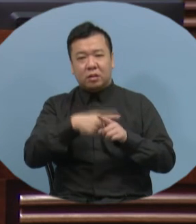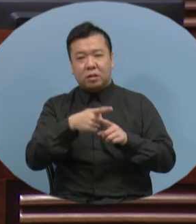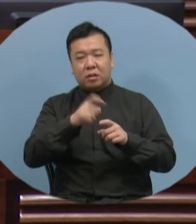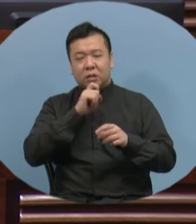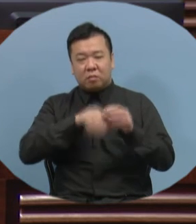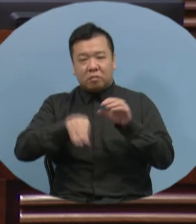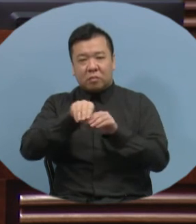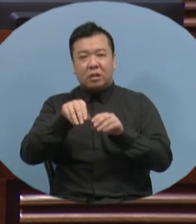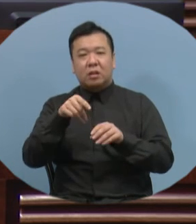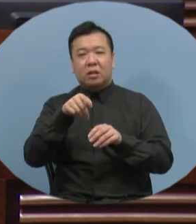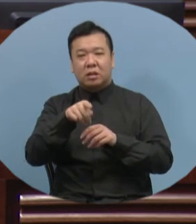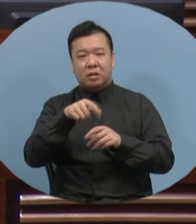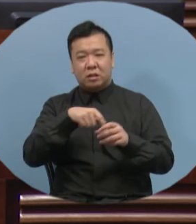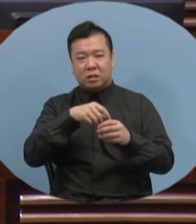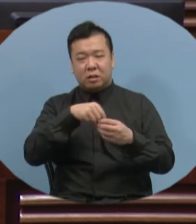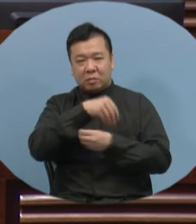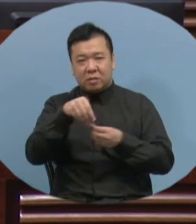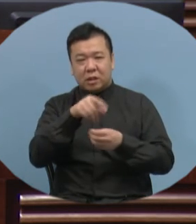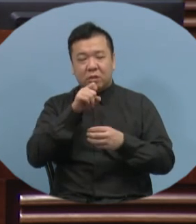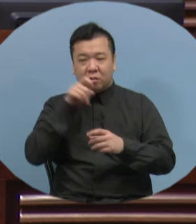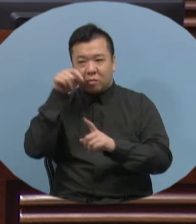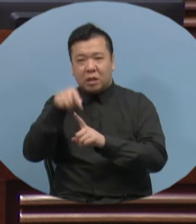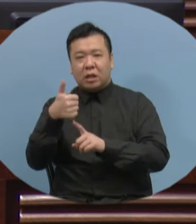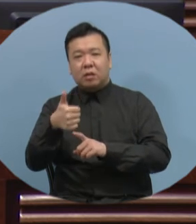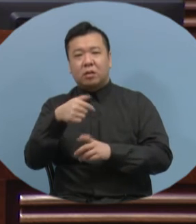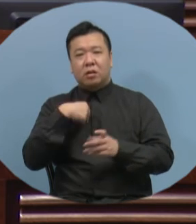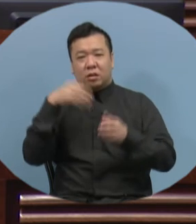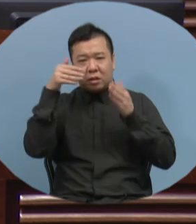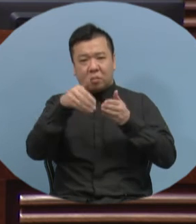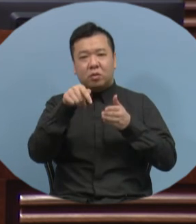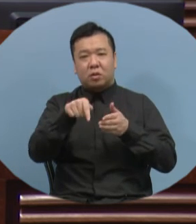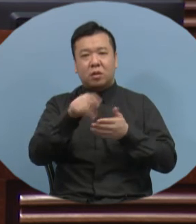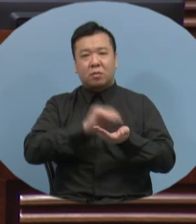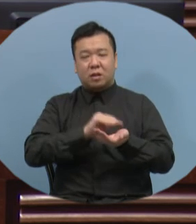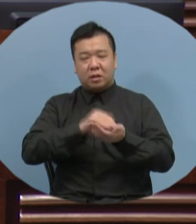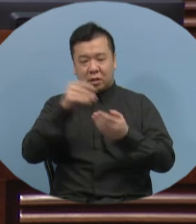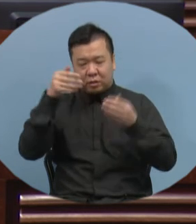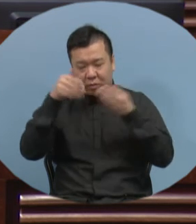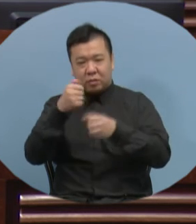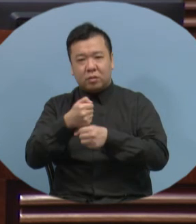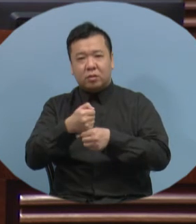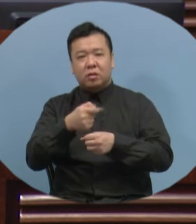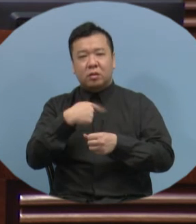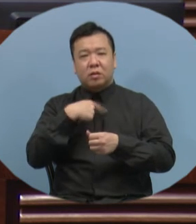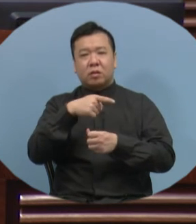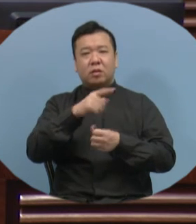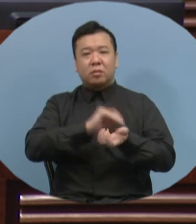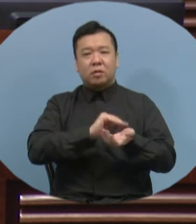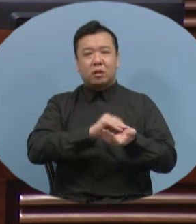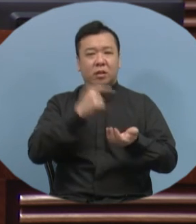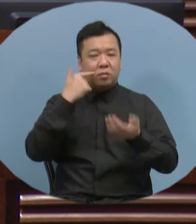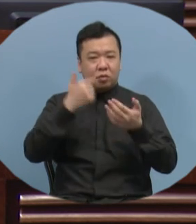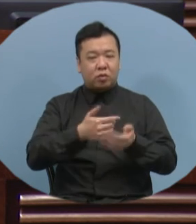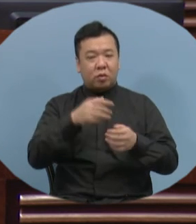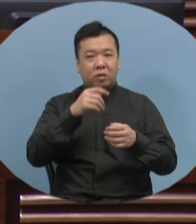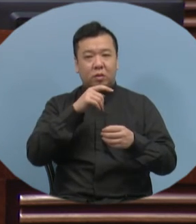入整固期，我們會將資源用得更加精準，集中管控疫情，以及聚焦向受疫情